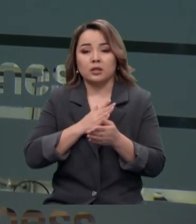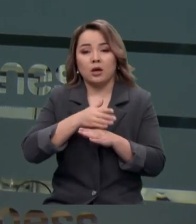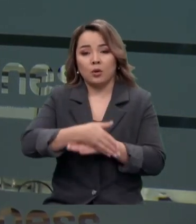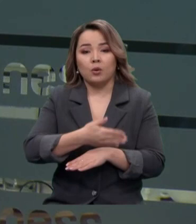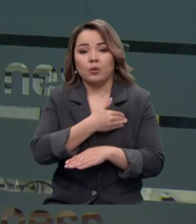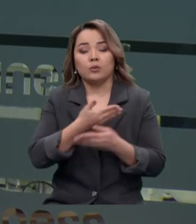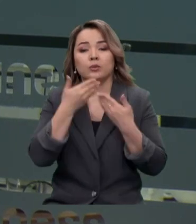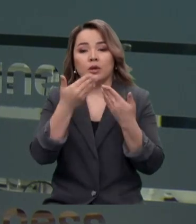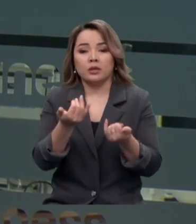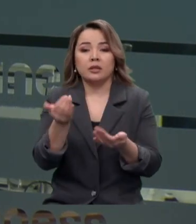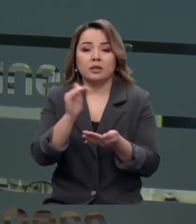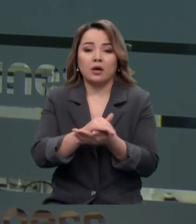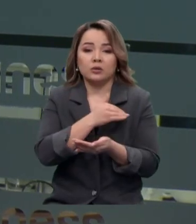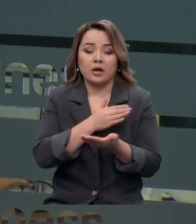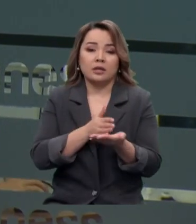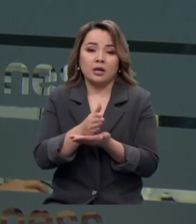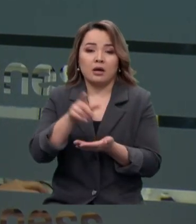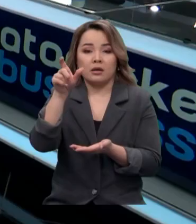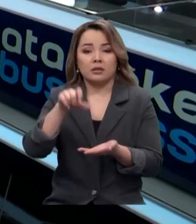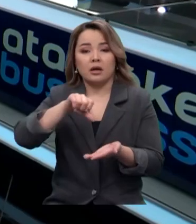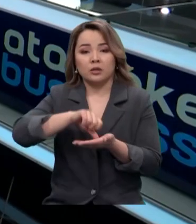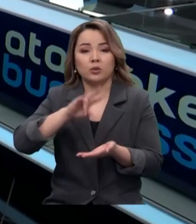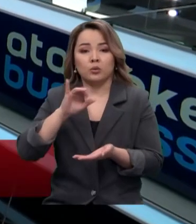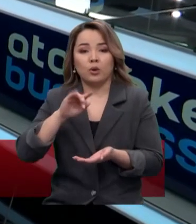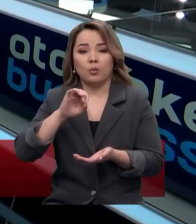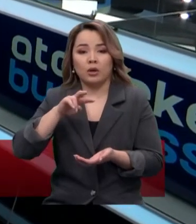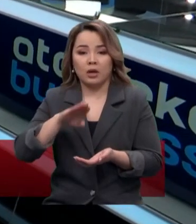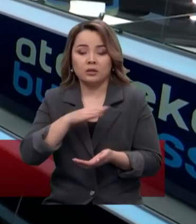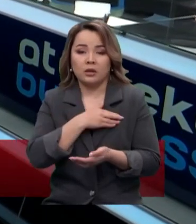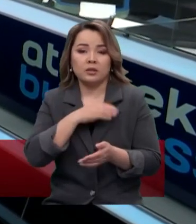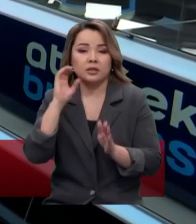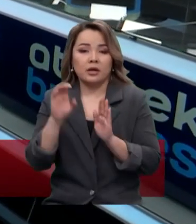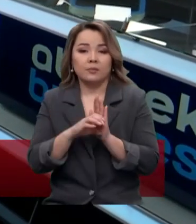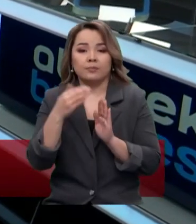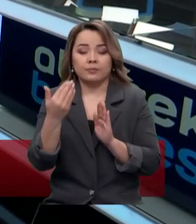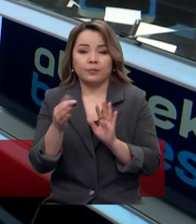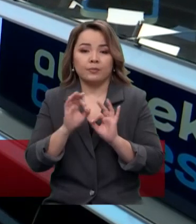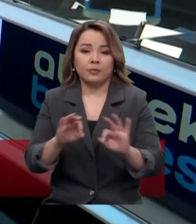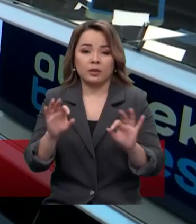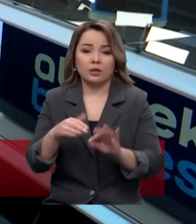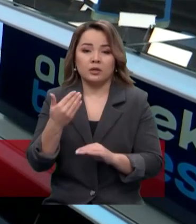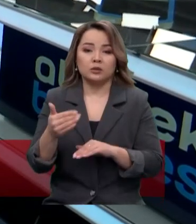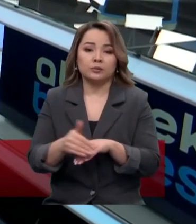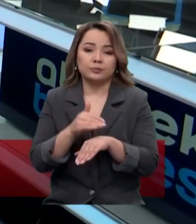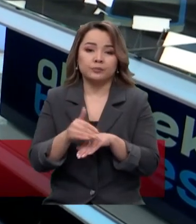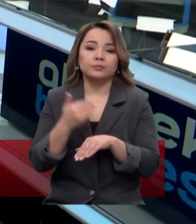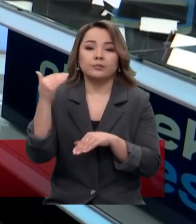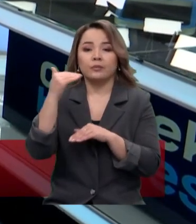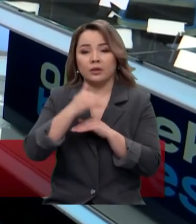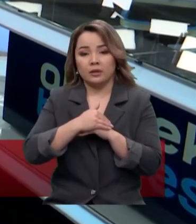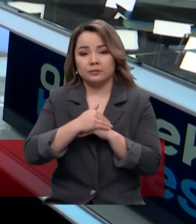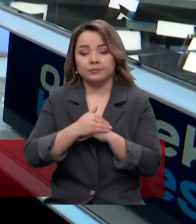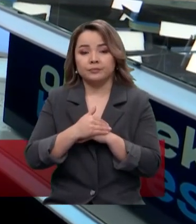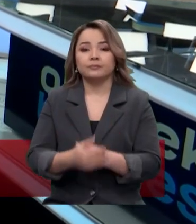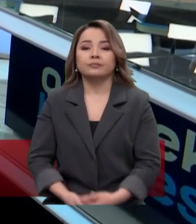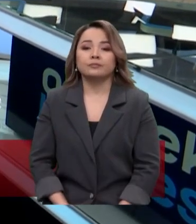қонағымызға қоймақпыз. Таныстырып өтейін, саясаттанушы Нұрболат Нұшанбаев. Нұрболат мырза, кеш жарық. Қайырлы